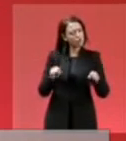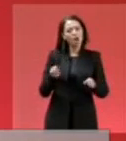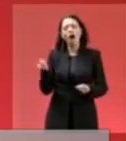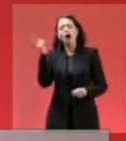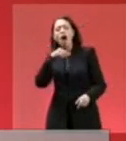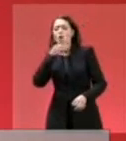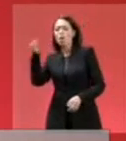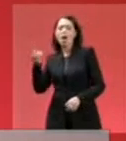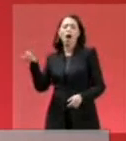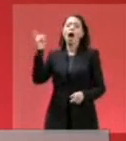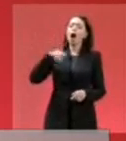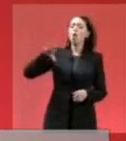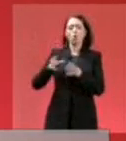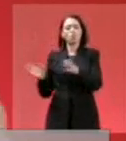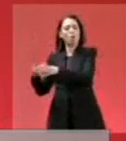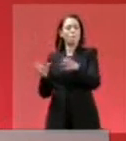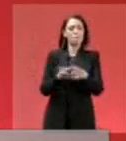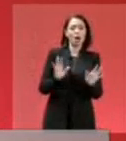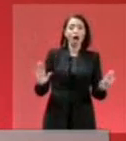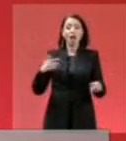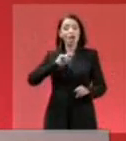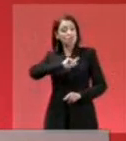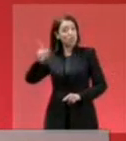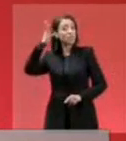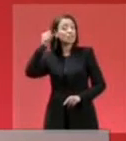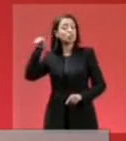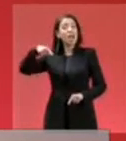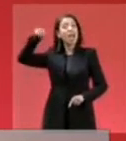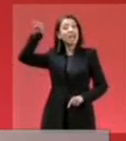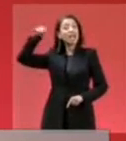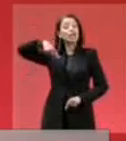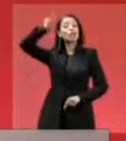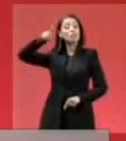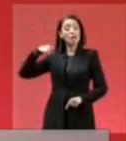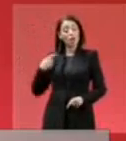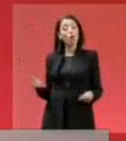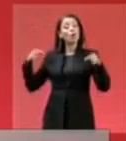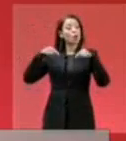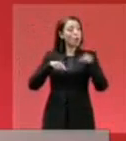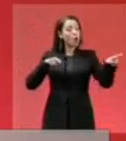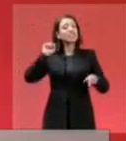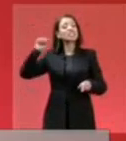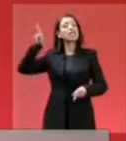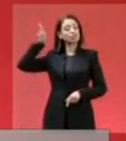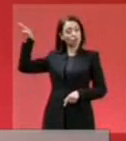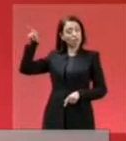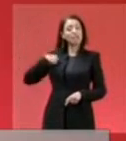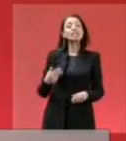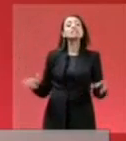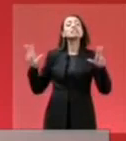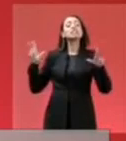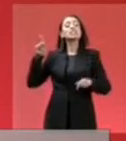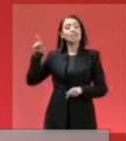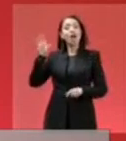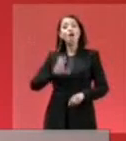άλλες απόψεις, που ανήκουμε σε άλλα κόμματα, αλλά δεν θα ξεχάσω εκείνη τη μέρα που βρέθηκα στο Στρασβούργο, στη συνέλευση του